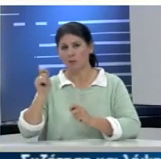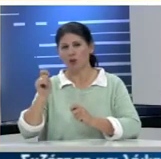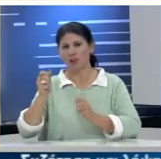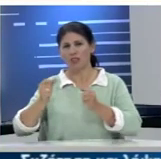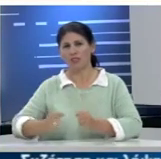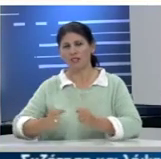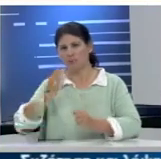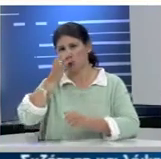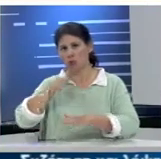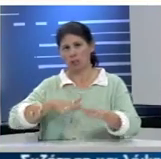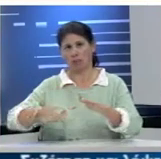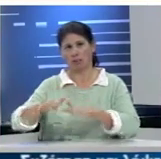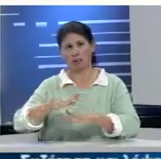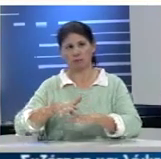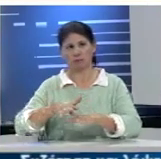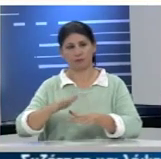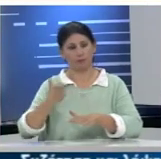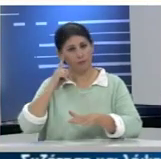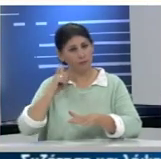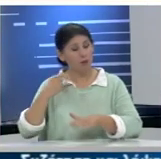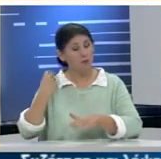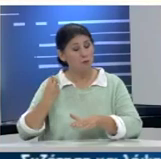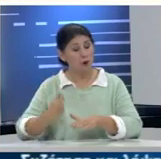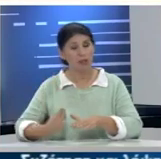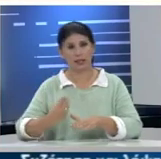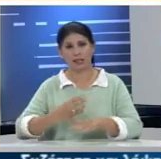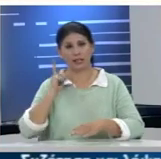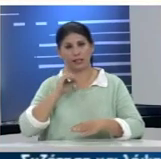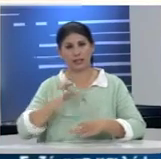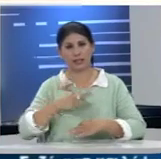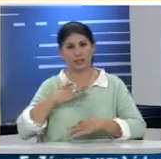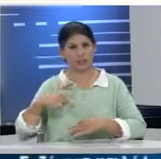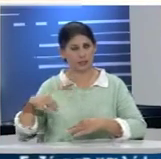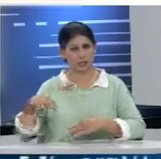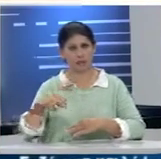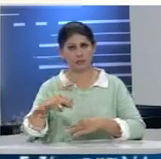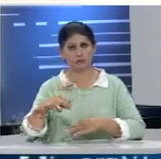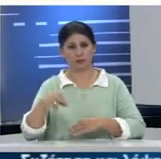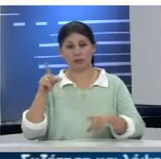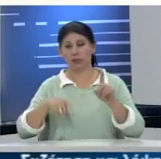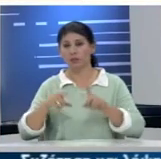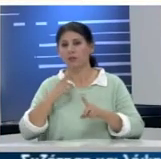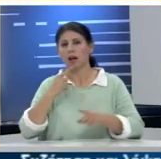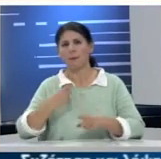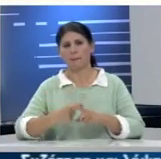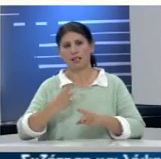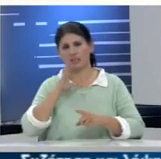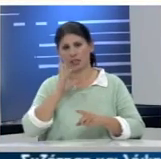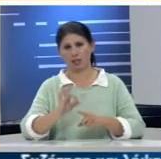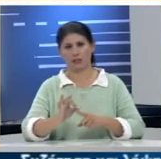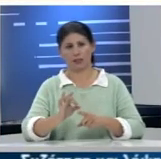και θεσμικό σκάνδαλο. Γιατί ξέρετε πολύ καλά, κυρίες και κύριοι συνάδελφοι, μερικές πάρα πολύ απλές